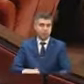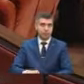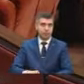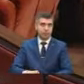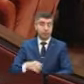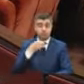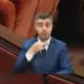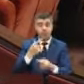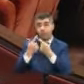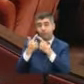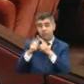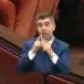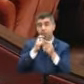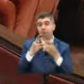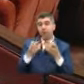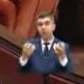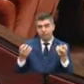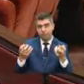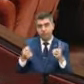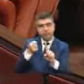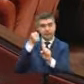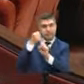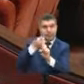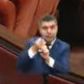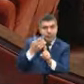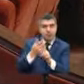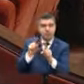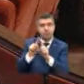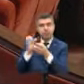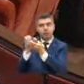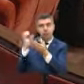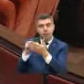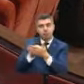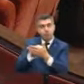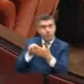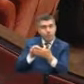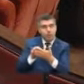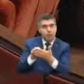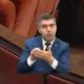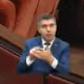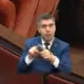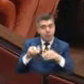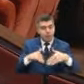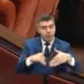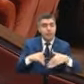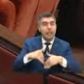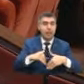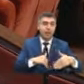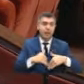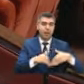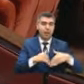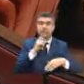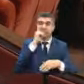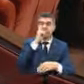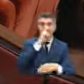أنه في كثير من الأحيان تبذل المجهودات في سبيل النقل المدرسي، لكن هناك إشكال على مستوى المسالك